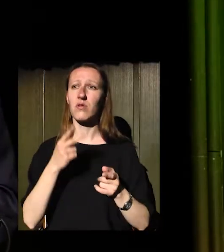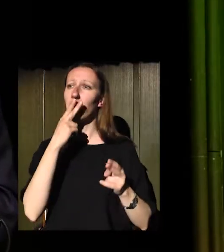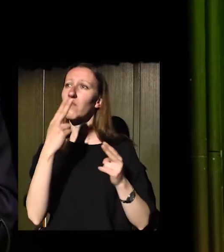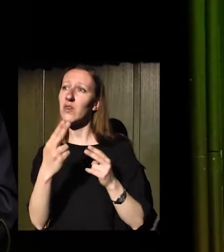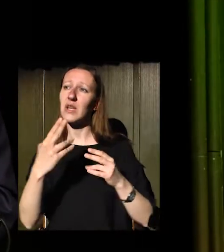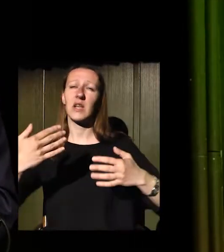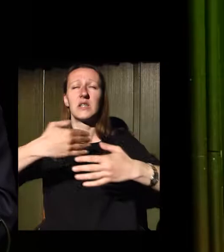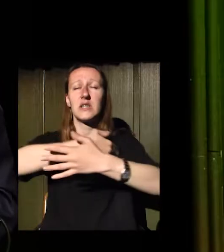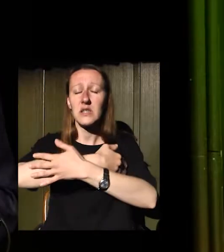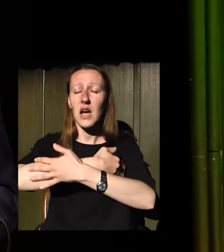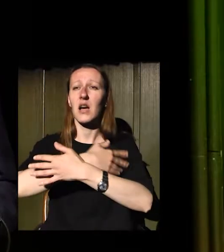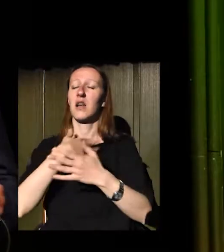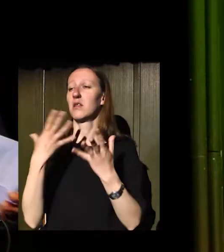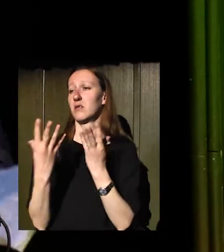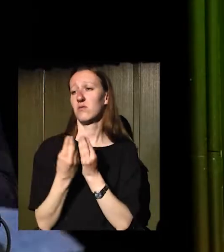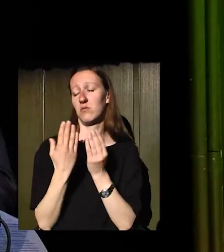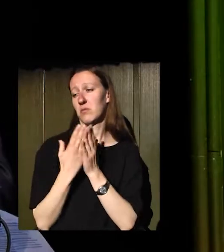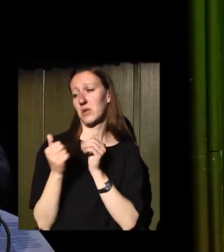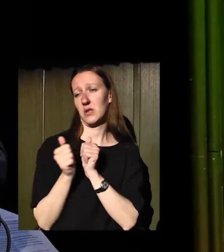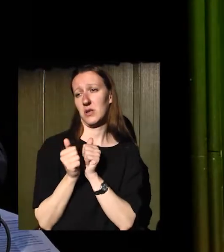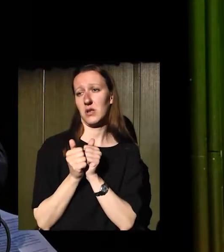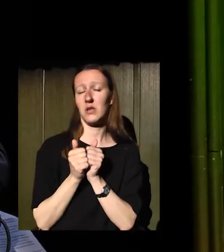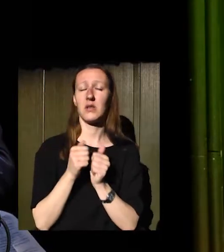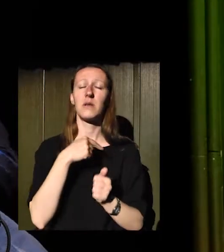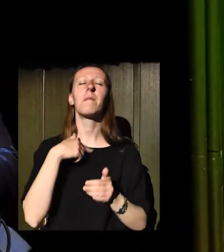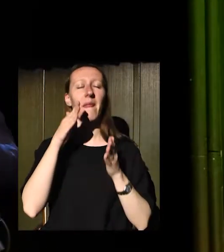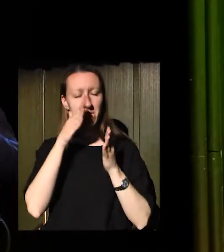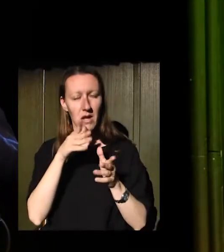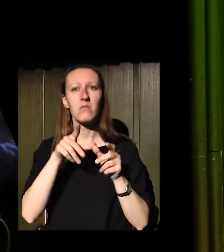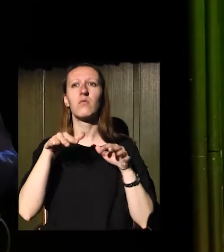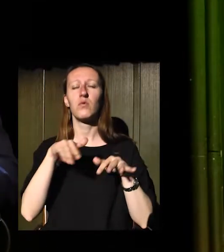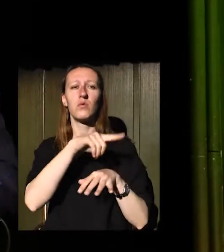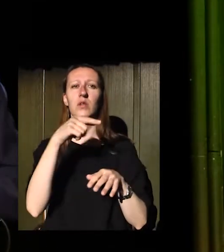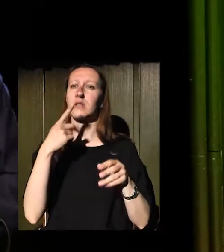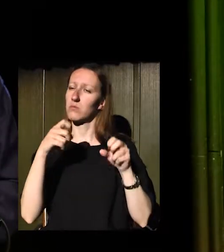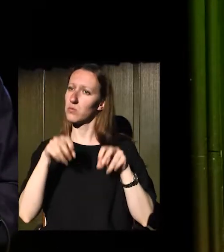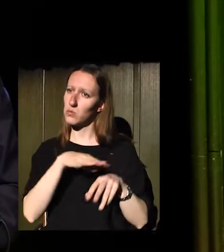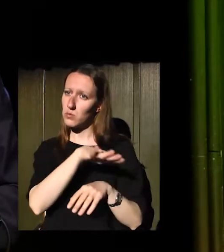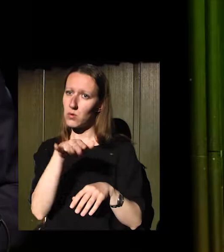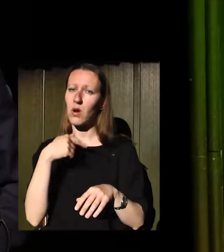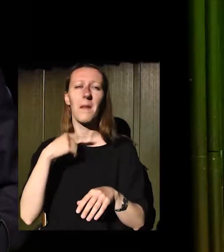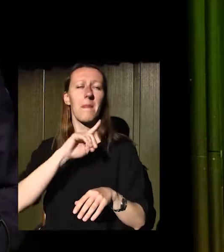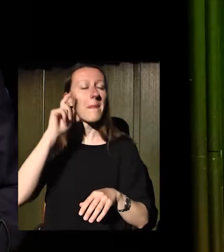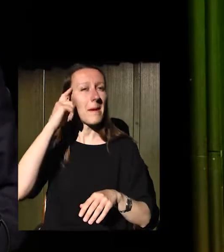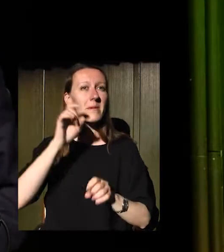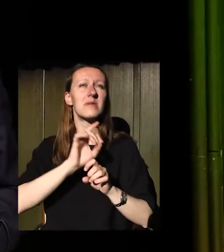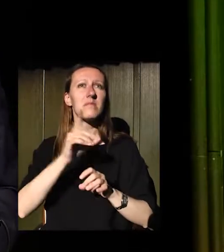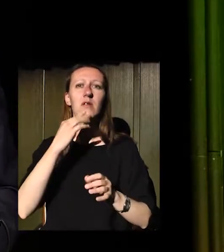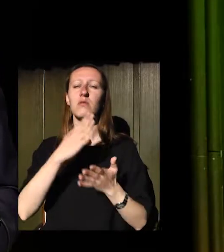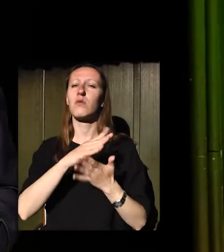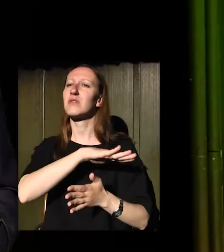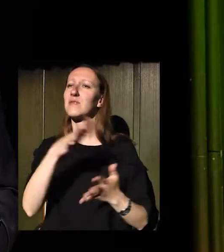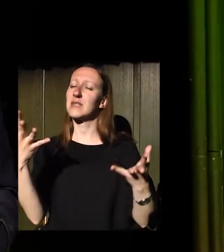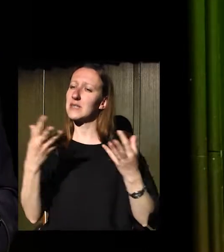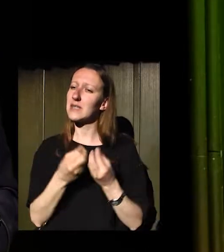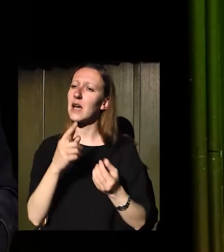incontrarci, abbracciarci e stare assieme. Io ho fiducia nei polesani e non ho alcun dubbio che ci risolleveremo